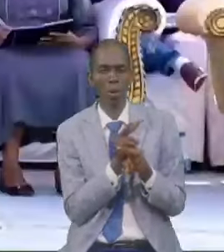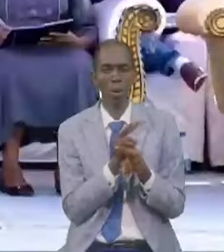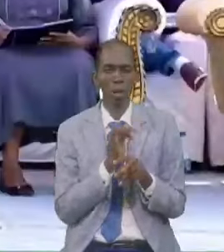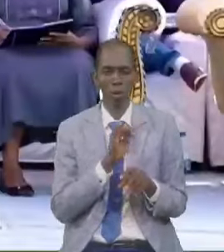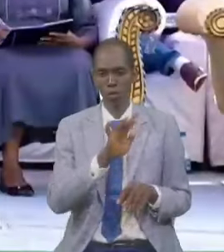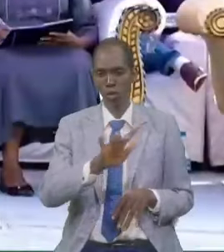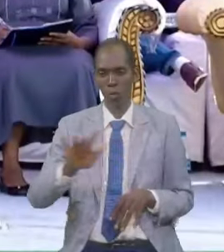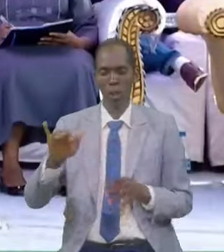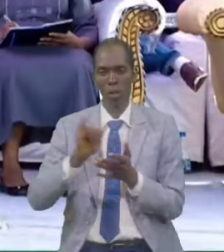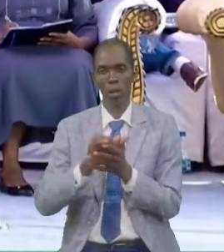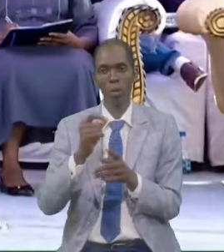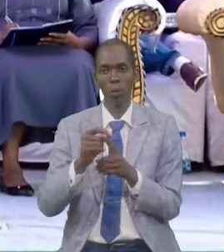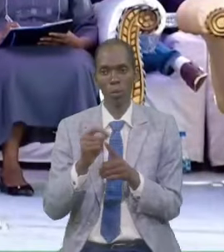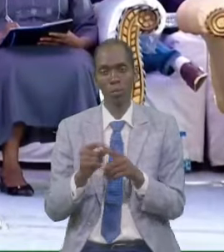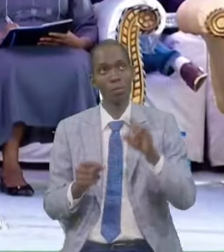దాన్ని గమనించినప్పుడు